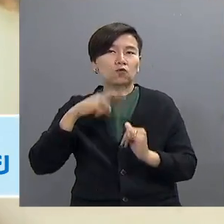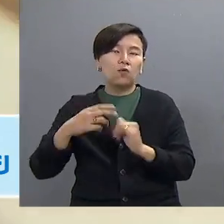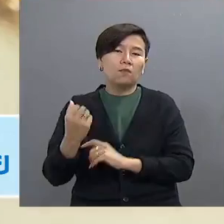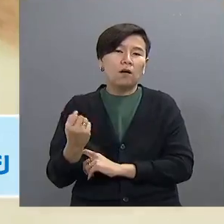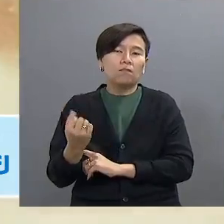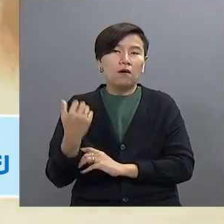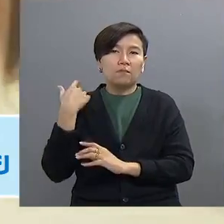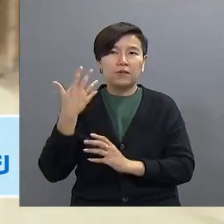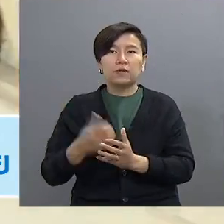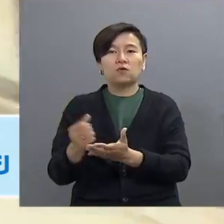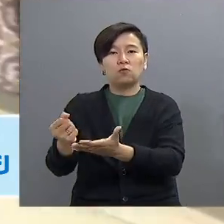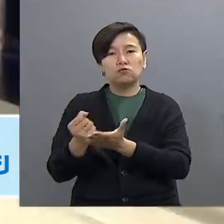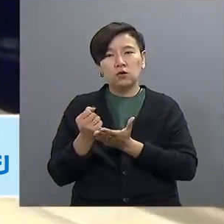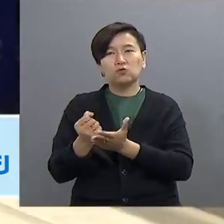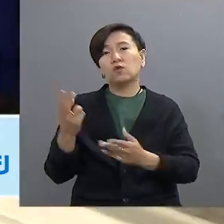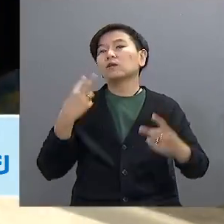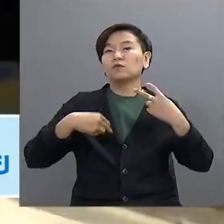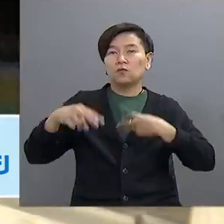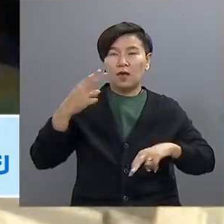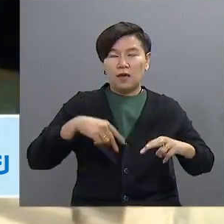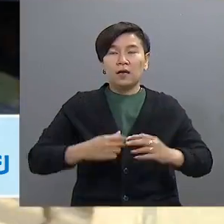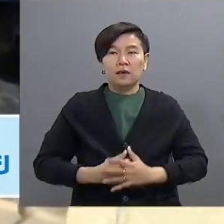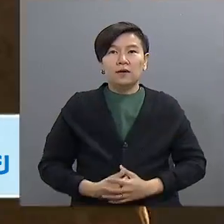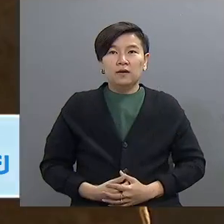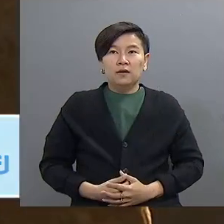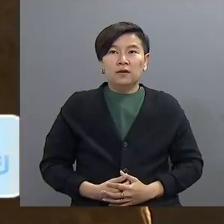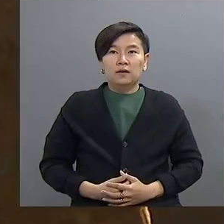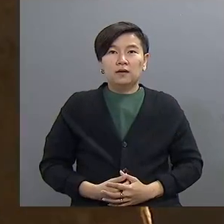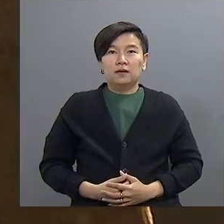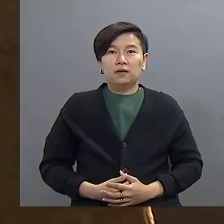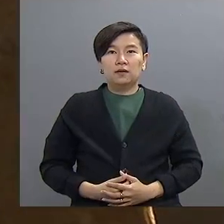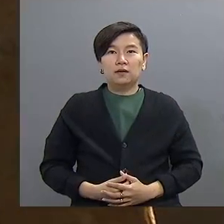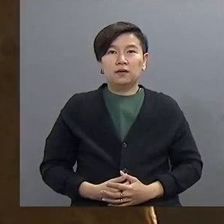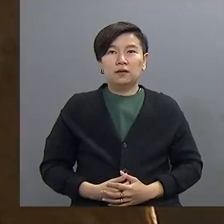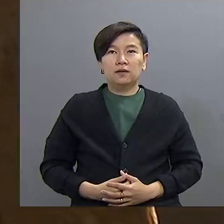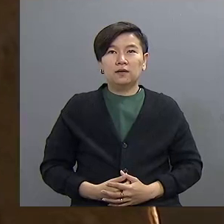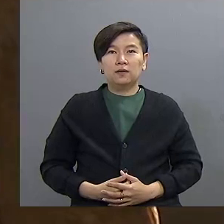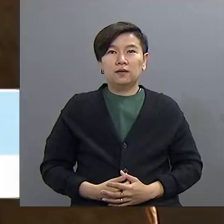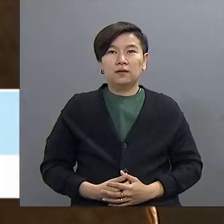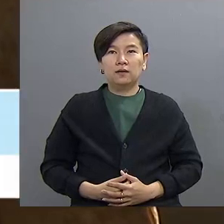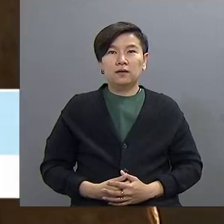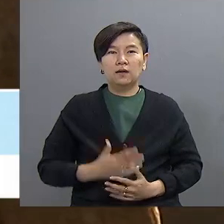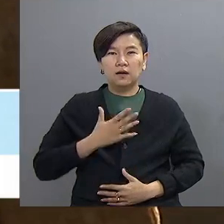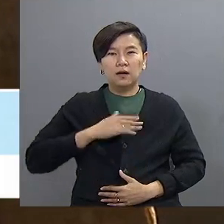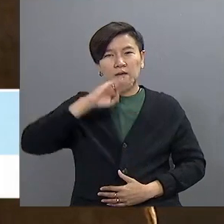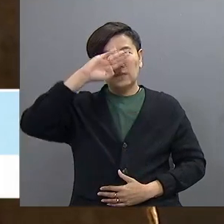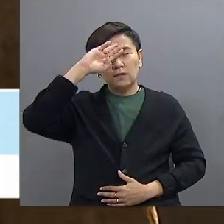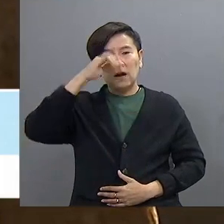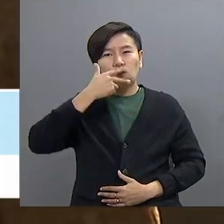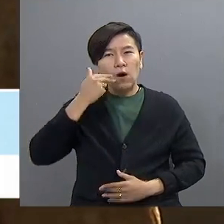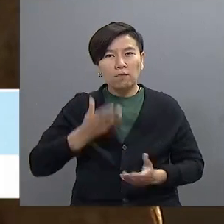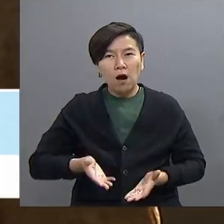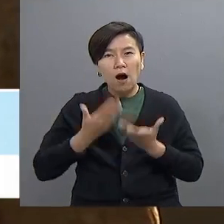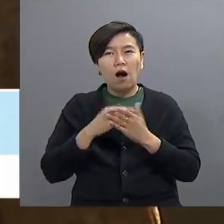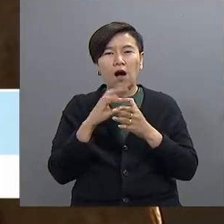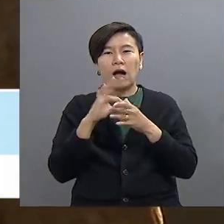วยเหลือกันไปตามอัตภาพค่ะ โรคเบาหวานความดันไขมันโรคเกาต์ต